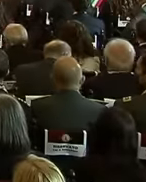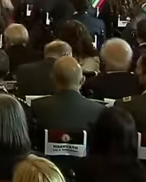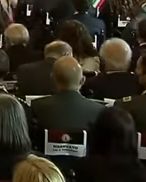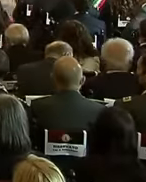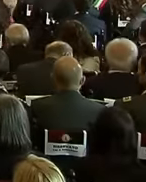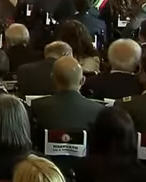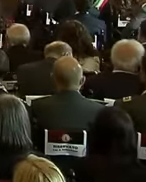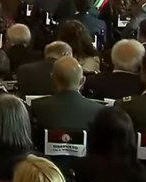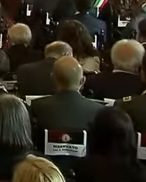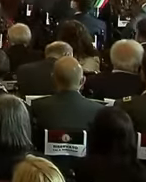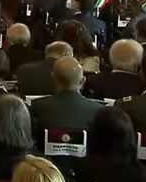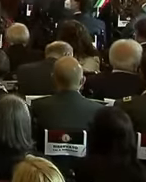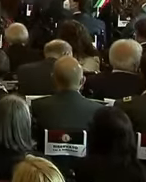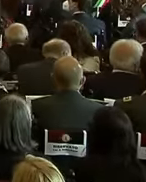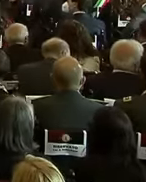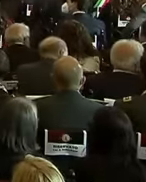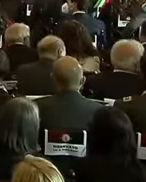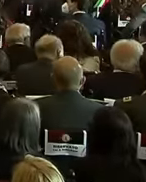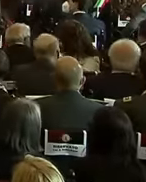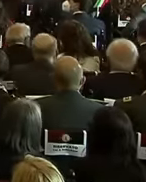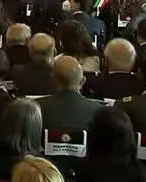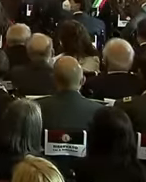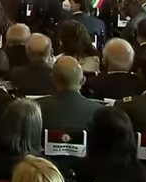ha fa Pico